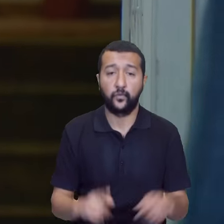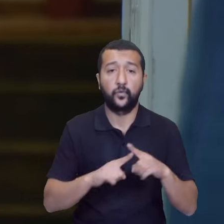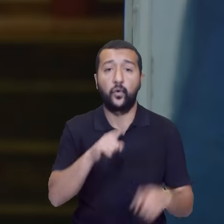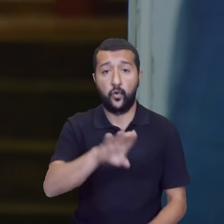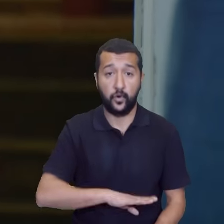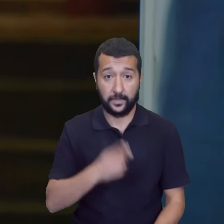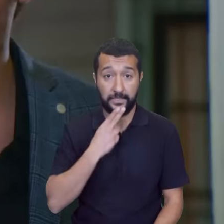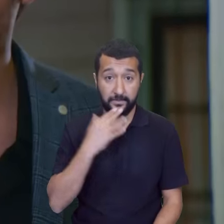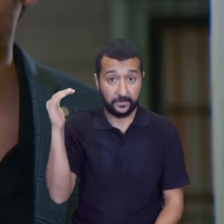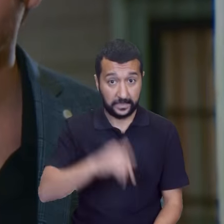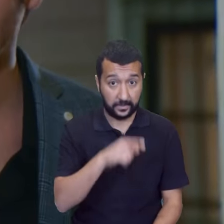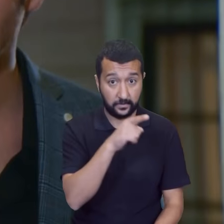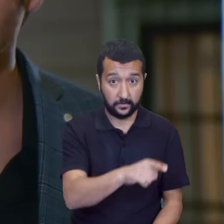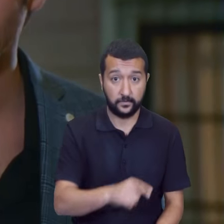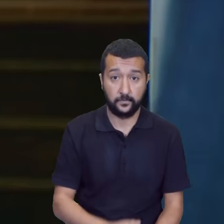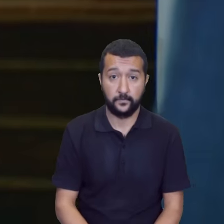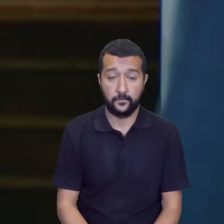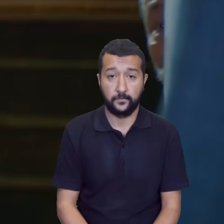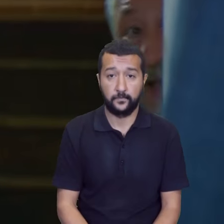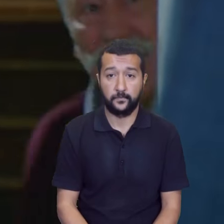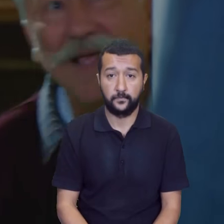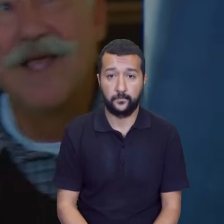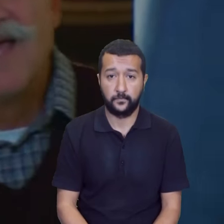Tuncay oğlum Itır mı geldi?